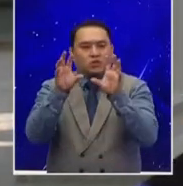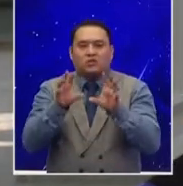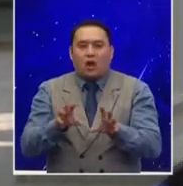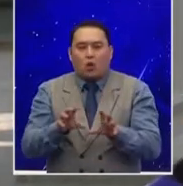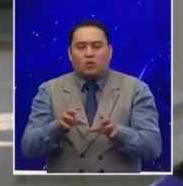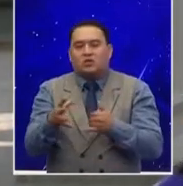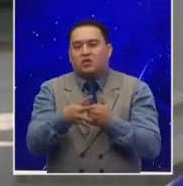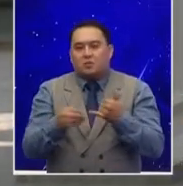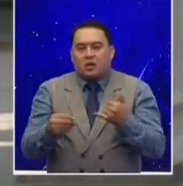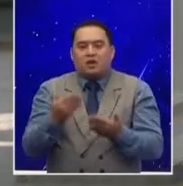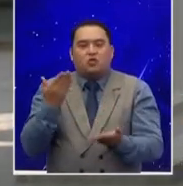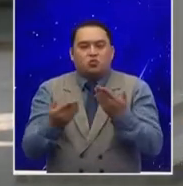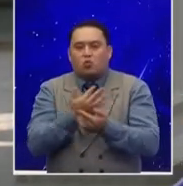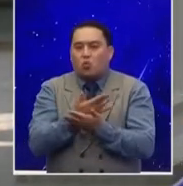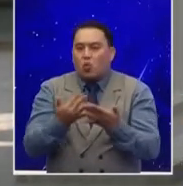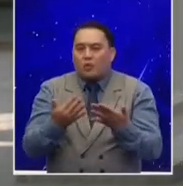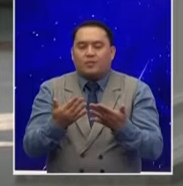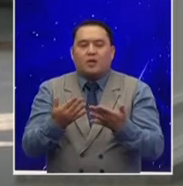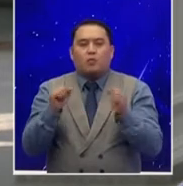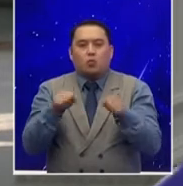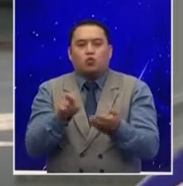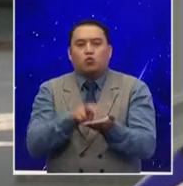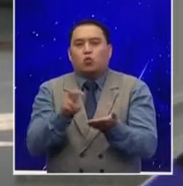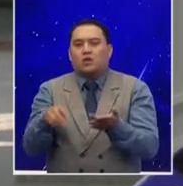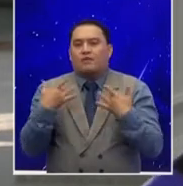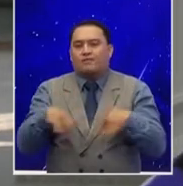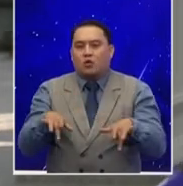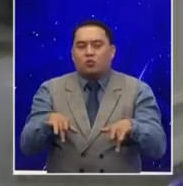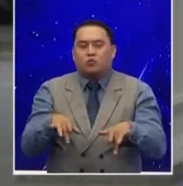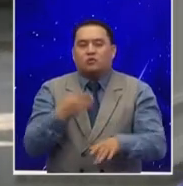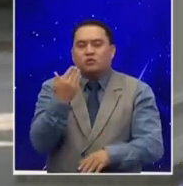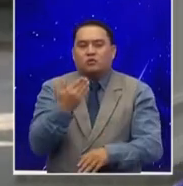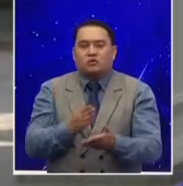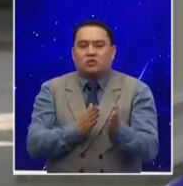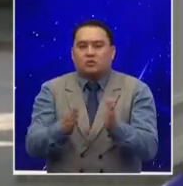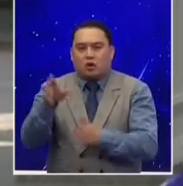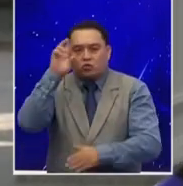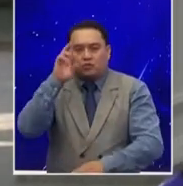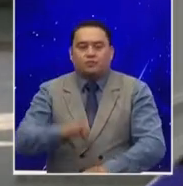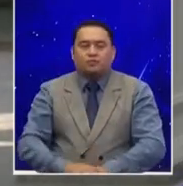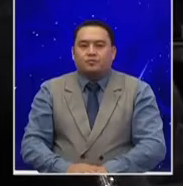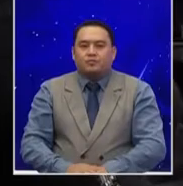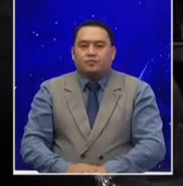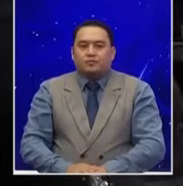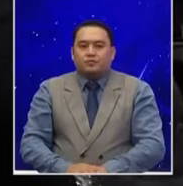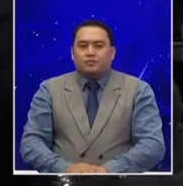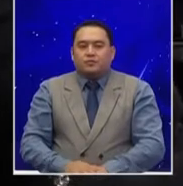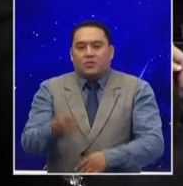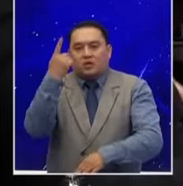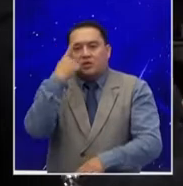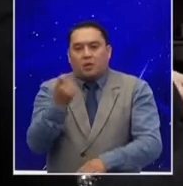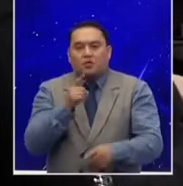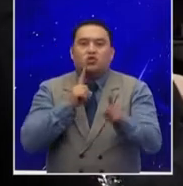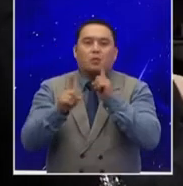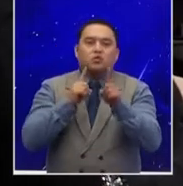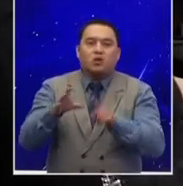не только в земельной сфере, то он будет уволен по отрицательному мотиву с системы государственной службы. Как сообщалось на